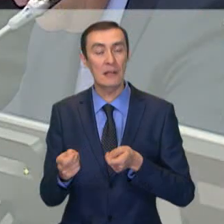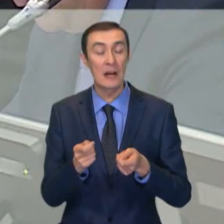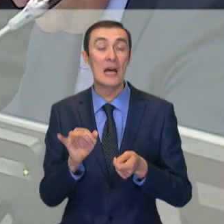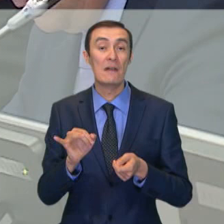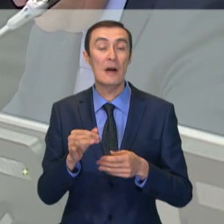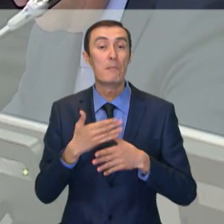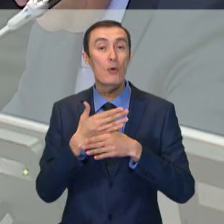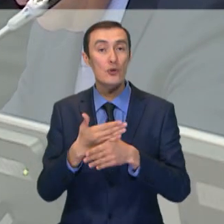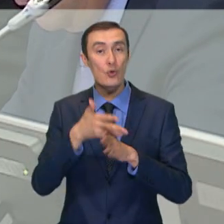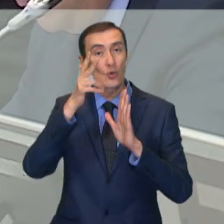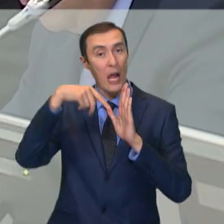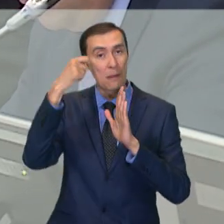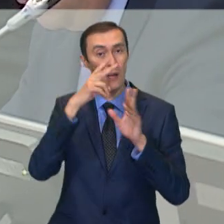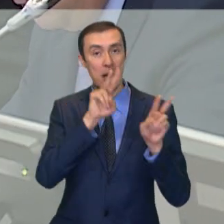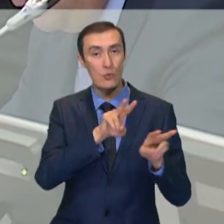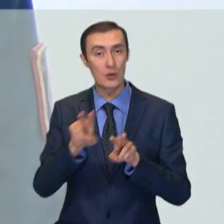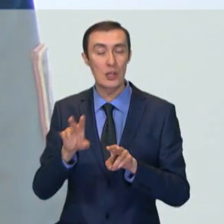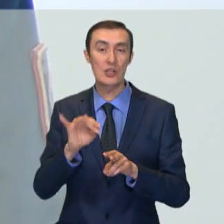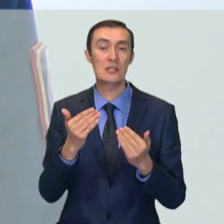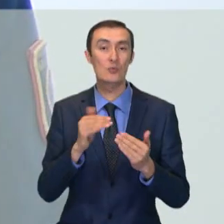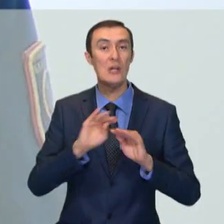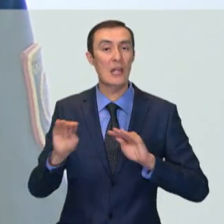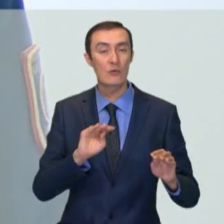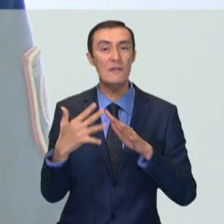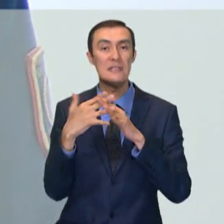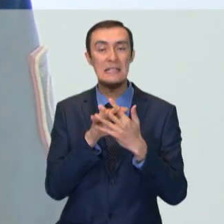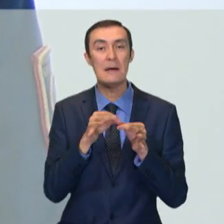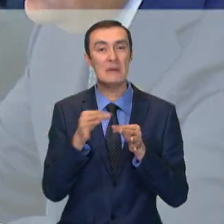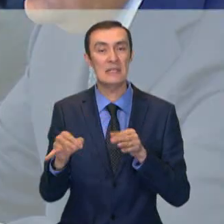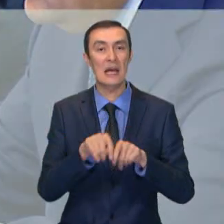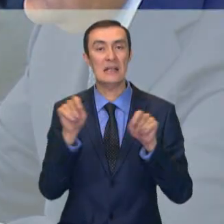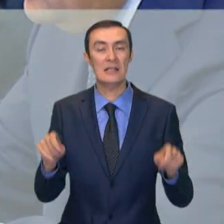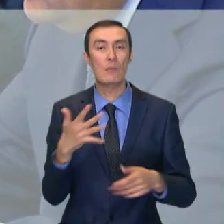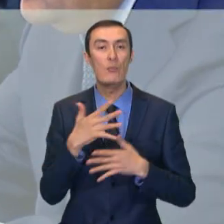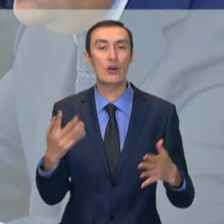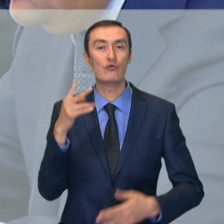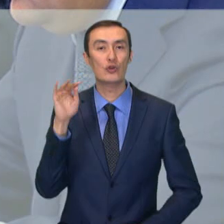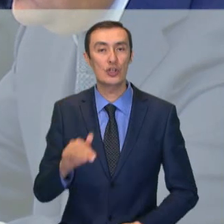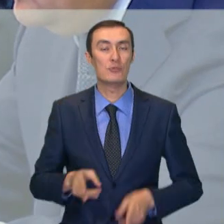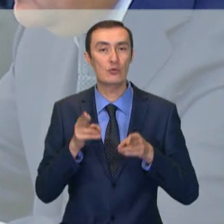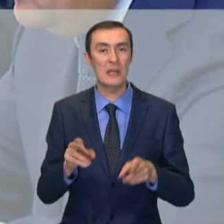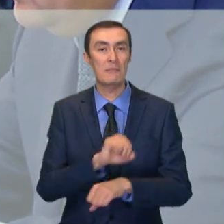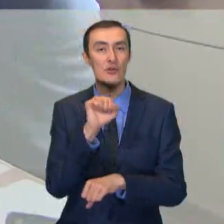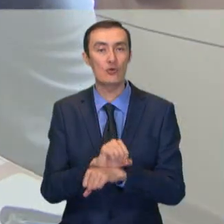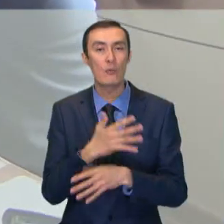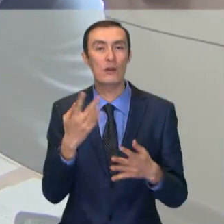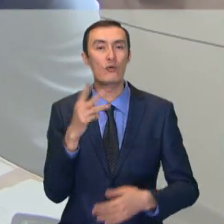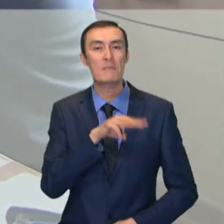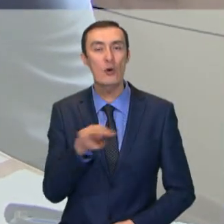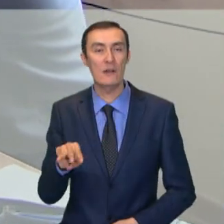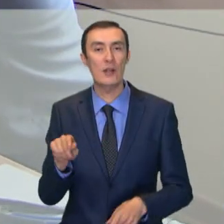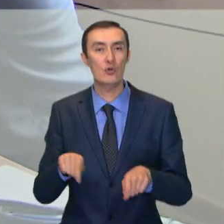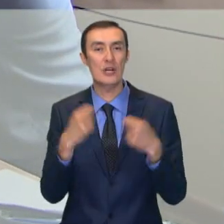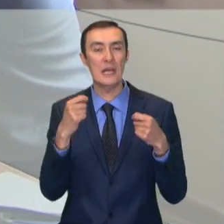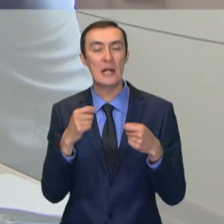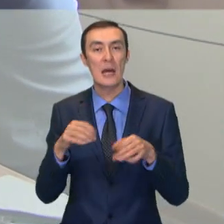помощью камер видеонаблюдения, которые устанавливают и в сельской местности, раскрыто более 2000 преступлений. Пресечено более 2 миллионов